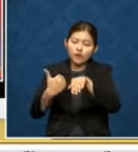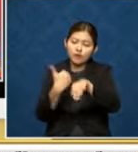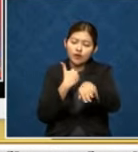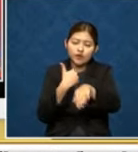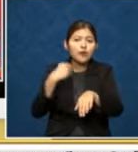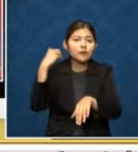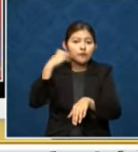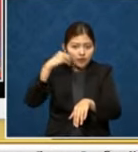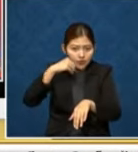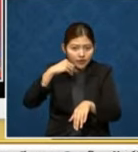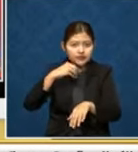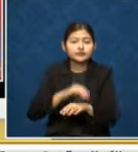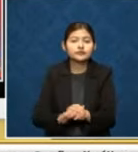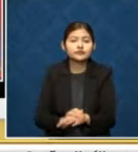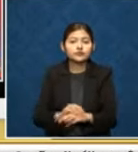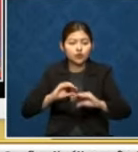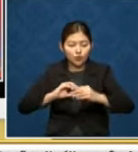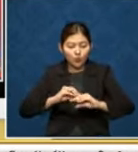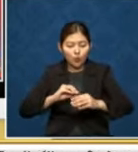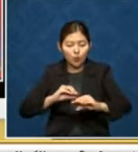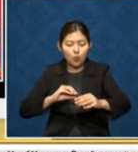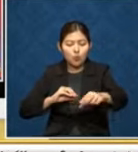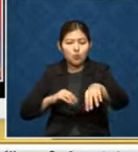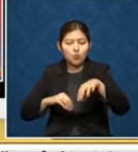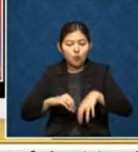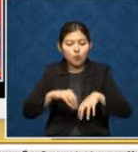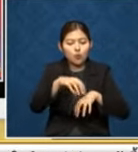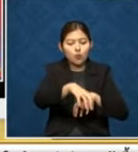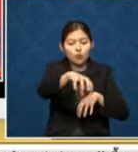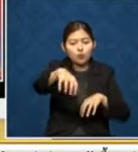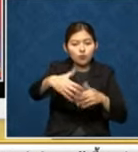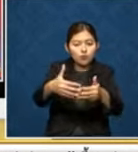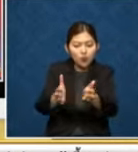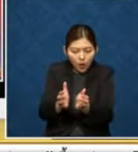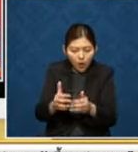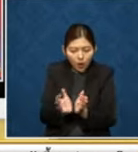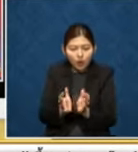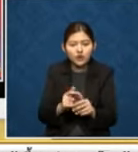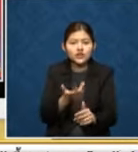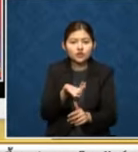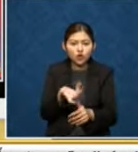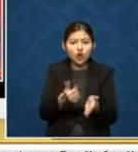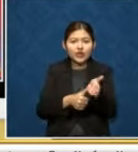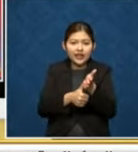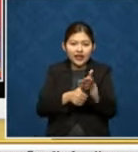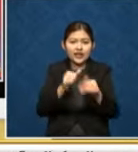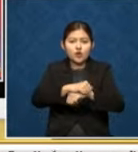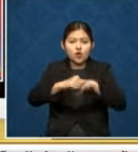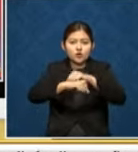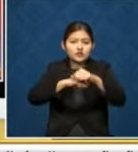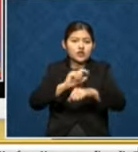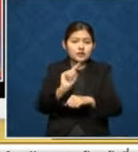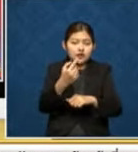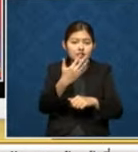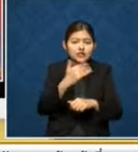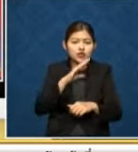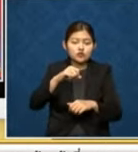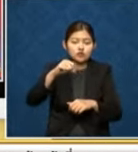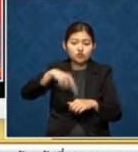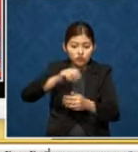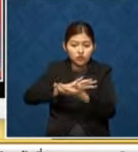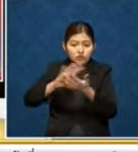ตัวอำเภอนากลางชำรุดเสียหายมากครับท่านประธานครับขอให้เร่งแก้ไขโดยด่วนเพราะถ้าเกิดการซ่อมแก้ไขแล้วก็จะใช้เส้นท